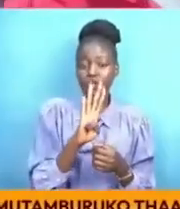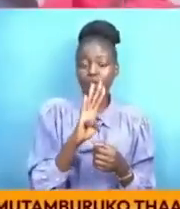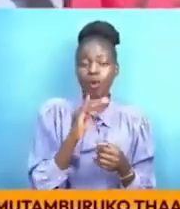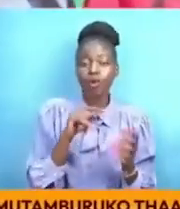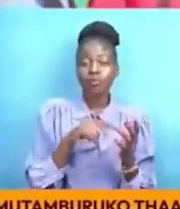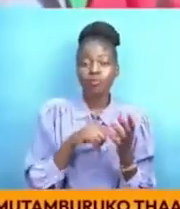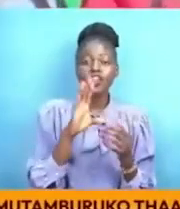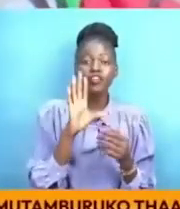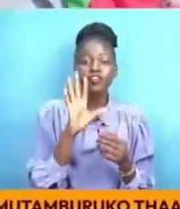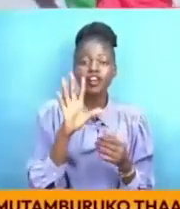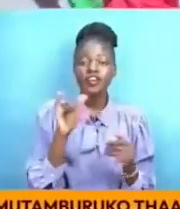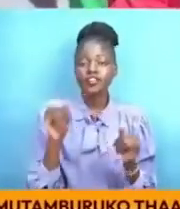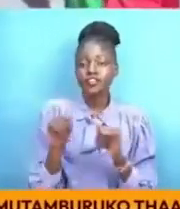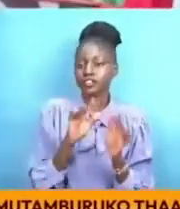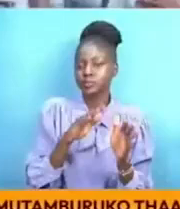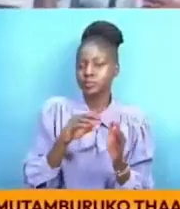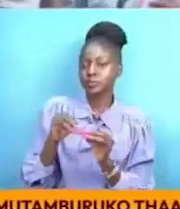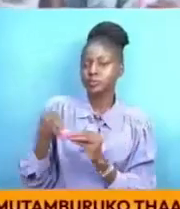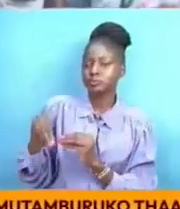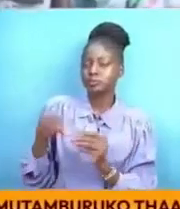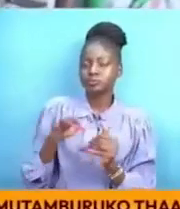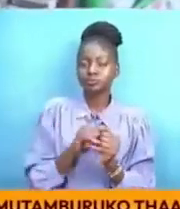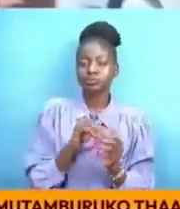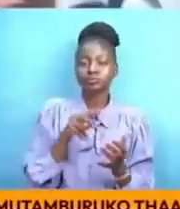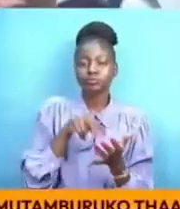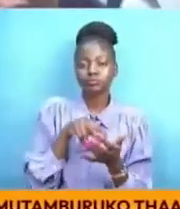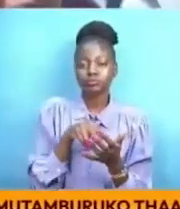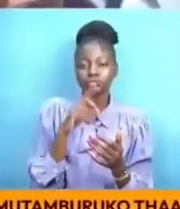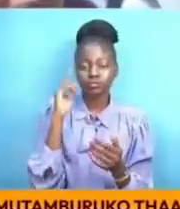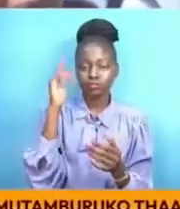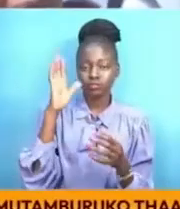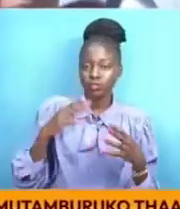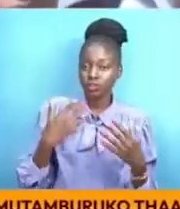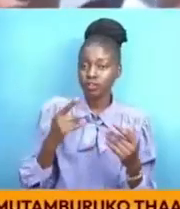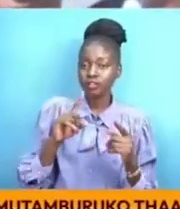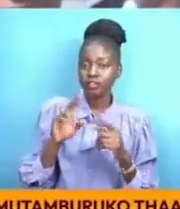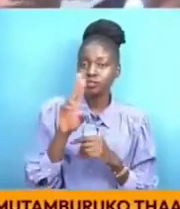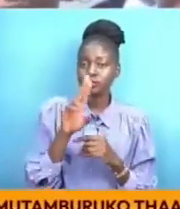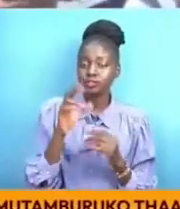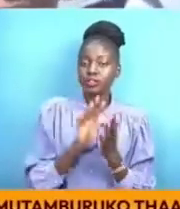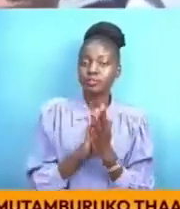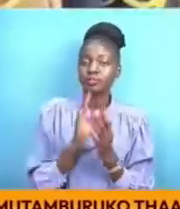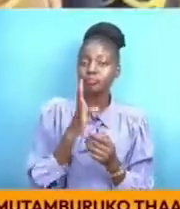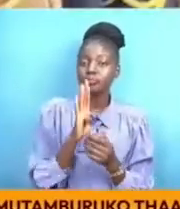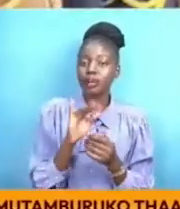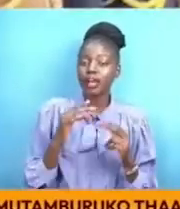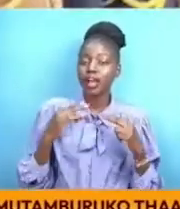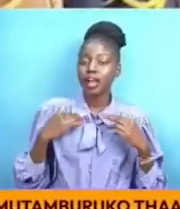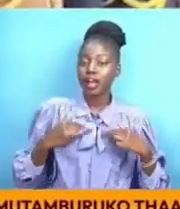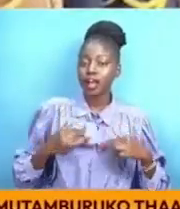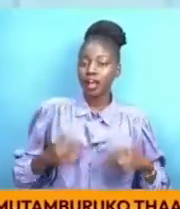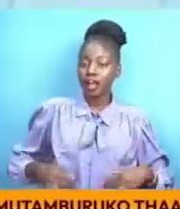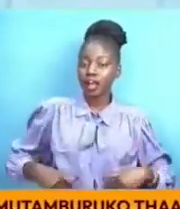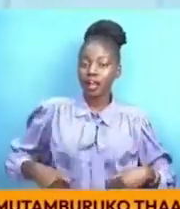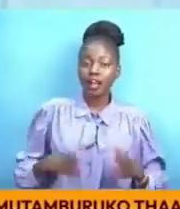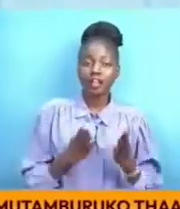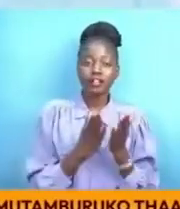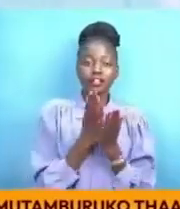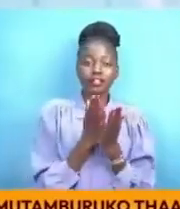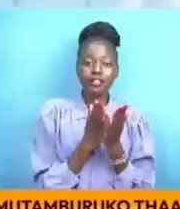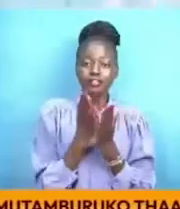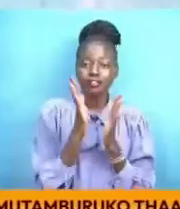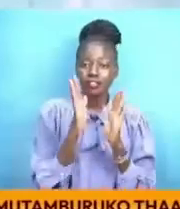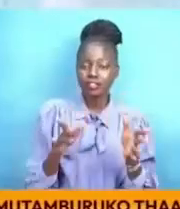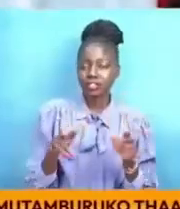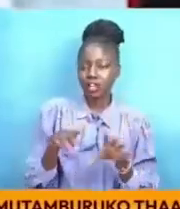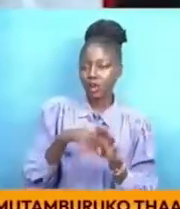4.5 ikiigwo keheri kurugamirira indo iria irahuthika ni atungata a ugima wa mwiri matura-ini na